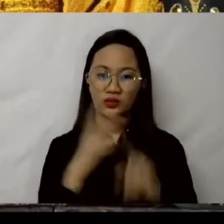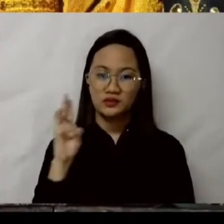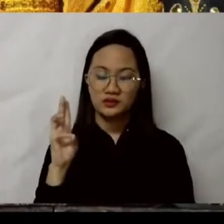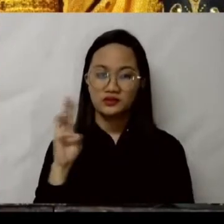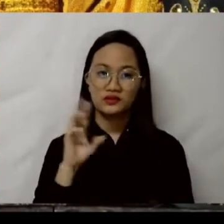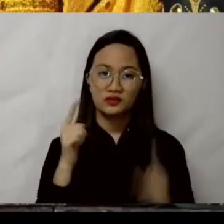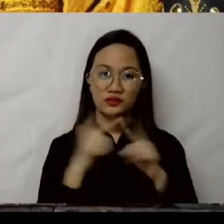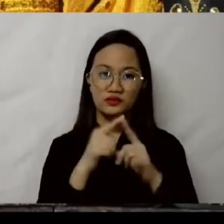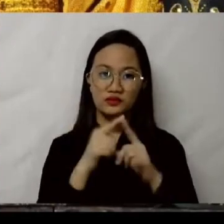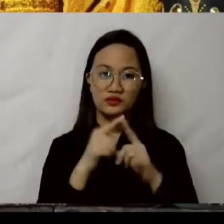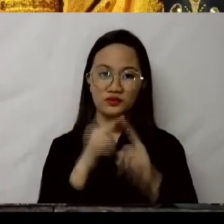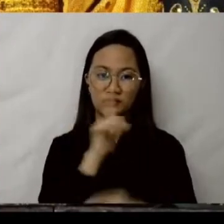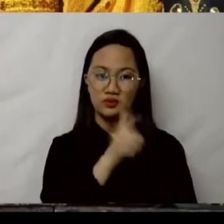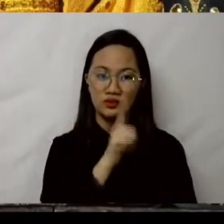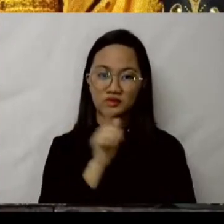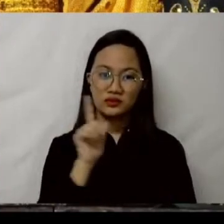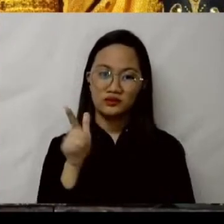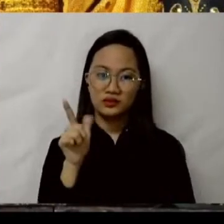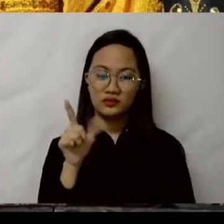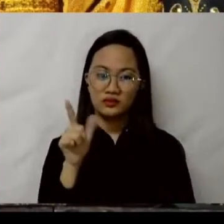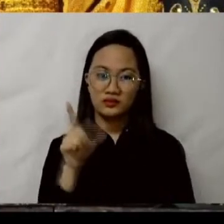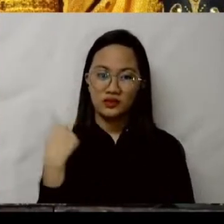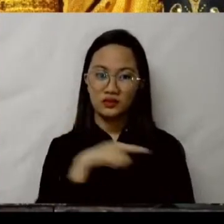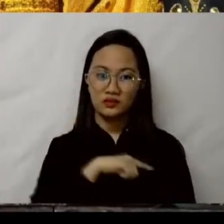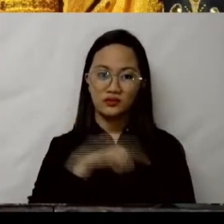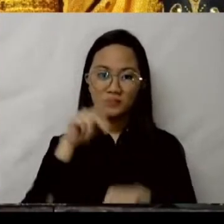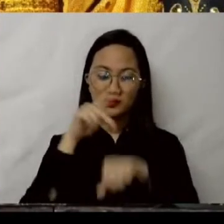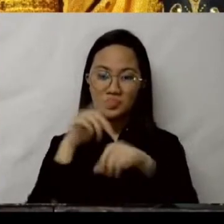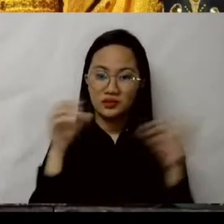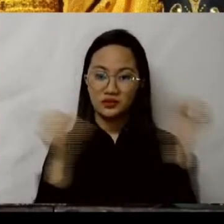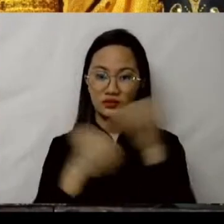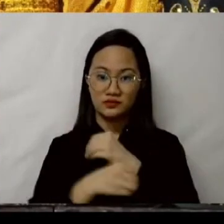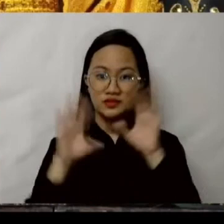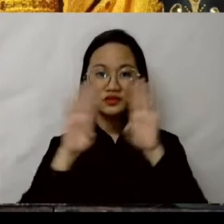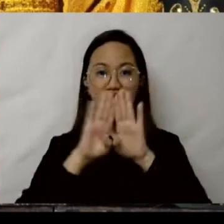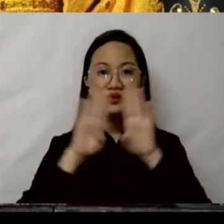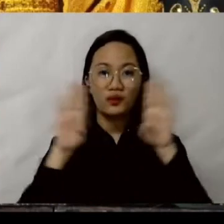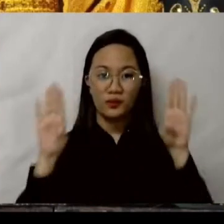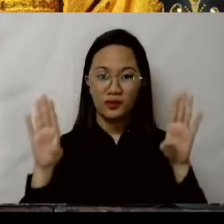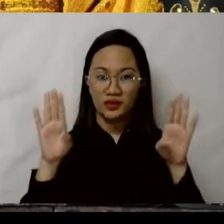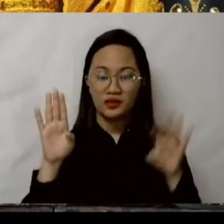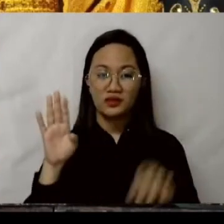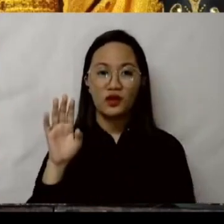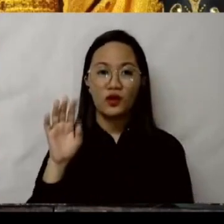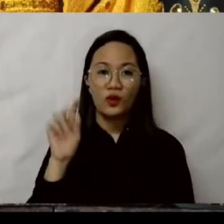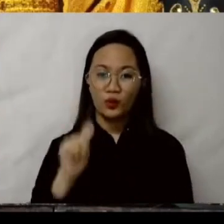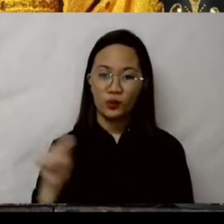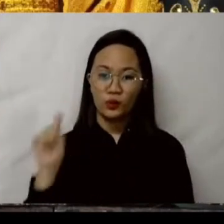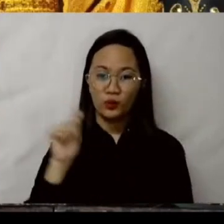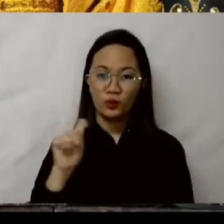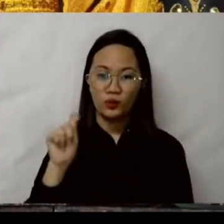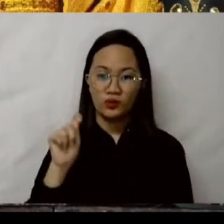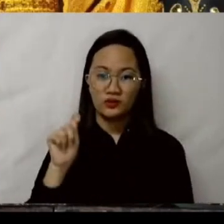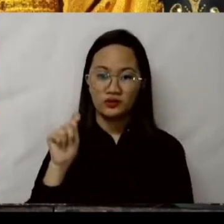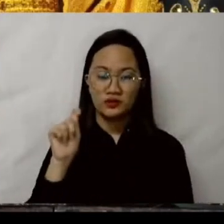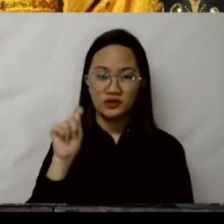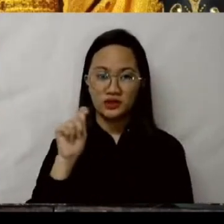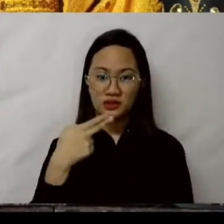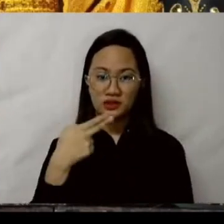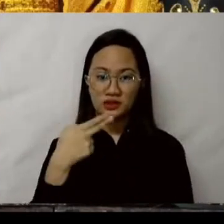20, 2021, ang ating pong parish office ay bukas tuwing Martes, Huwebes at Sabado, simula